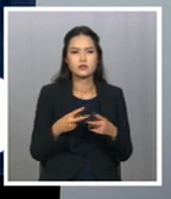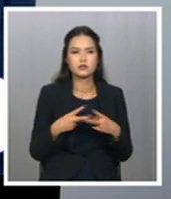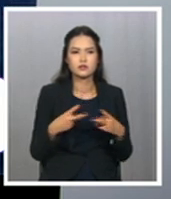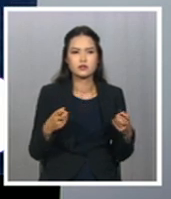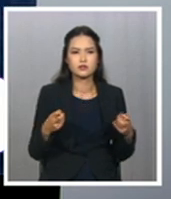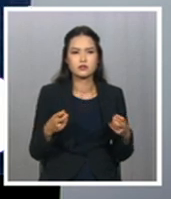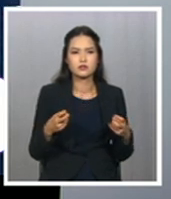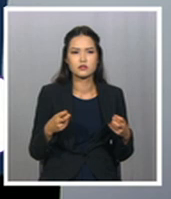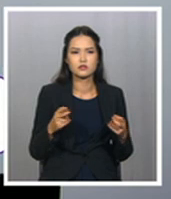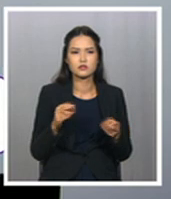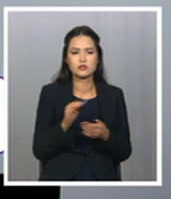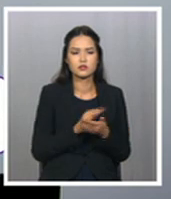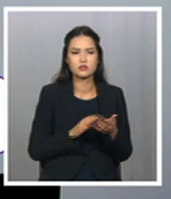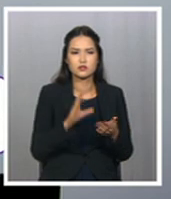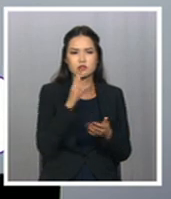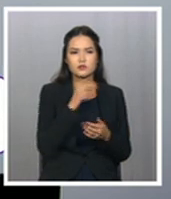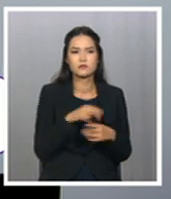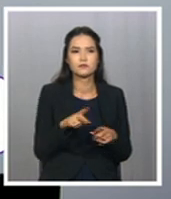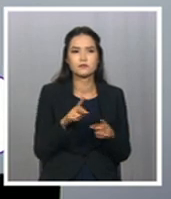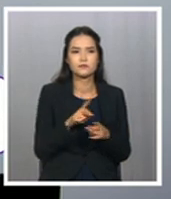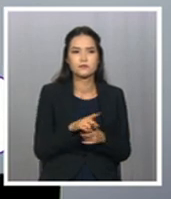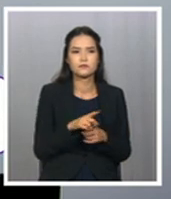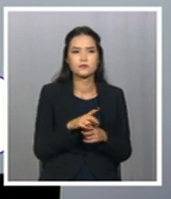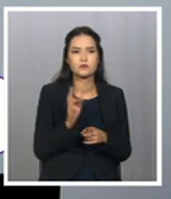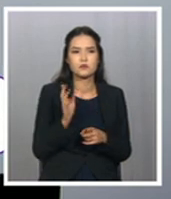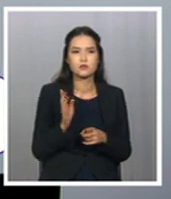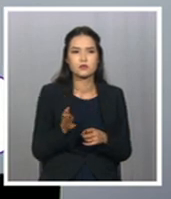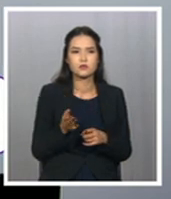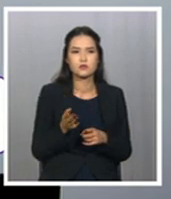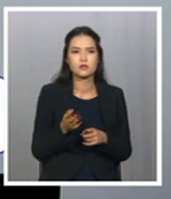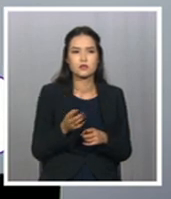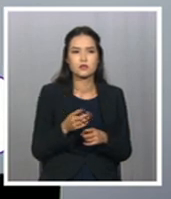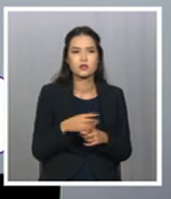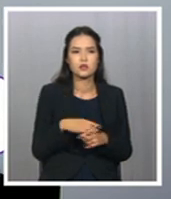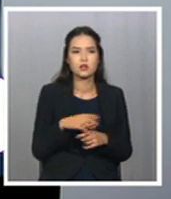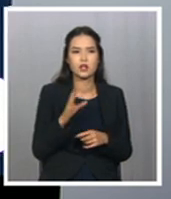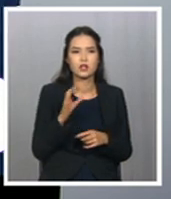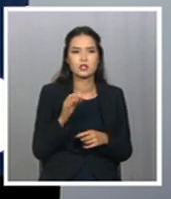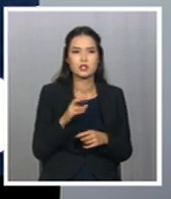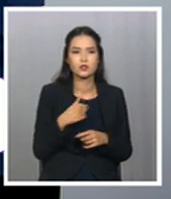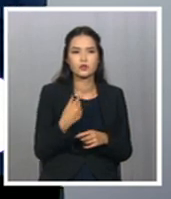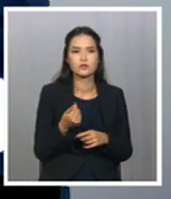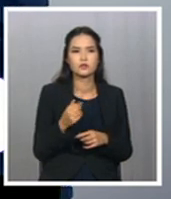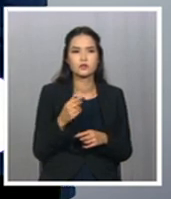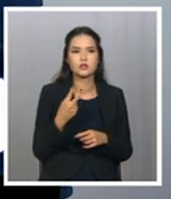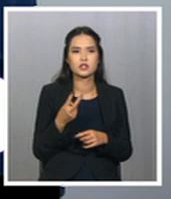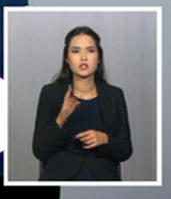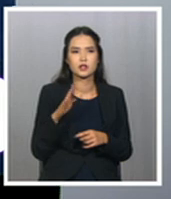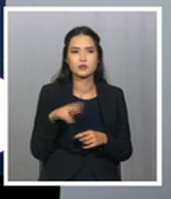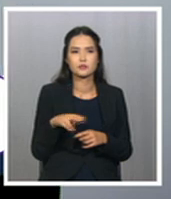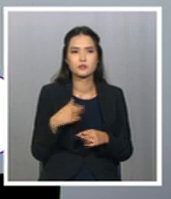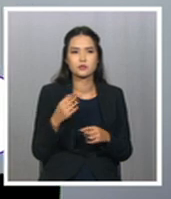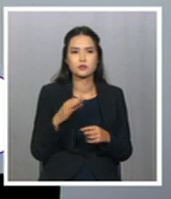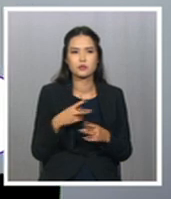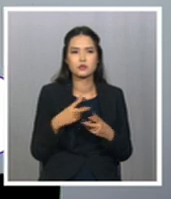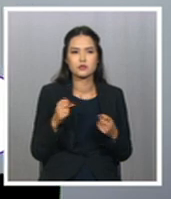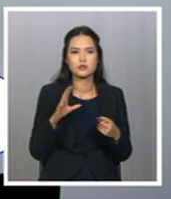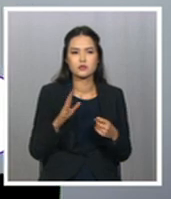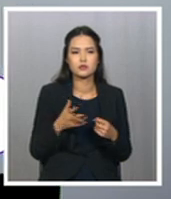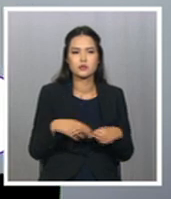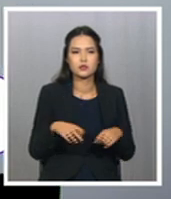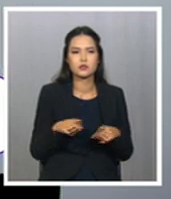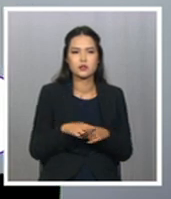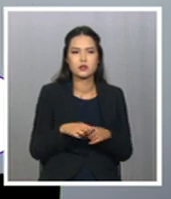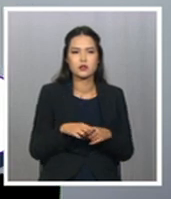теңдеудің жазаламыз. Енді бұл жерден қарайтын болсақ, бізде циклдық жиілік бізде 2 пи ньюға тең болып тұр. Сәйкесінше бұны